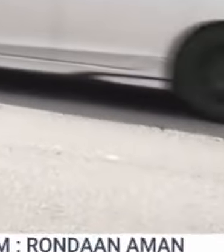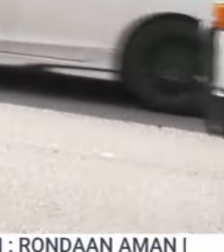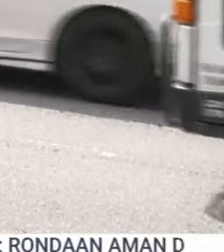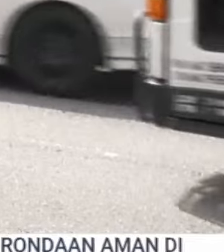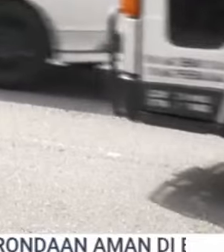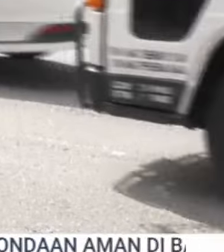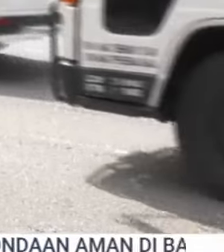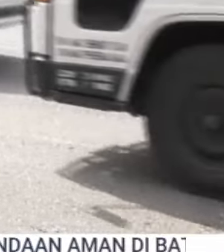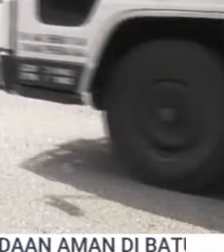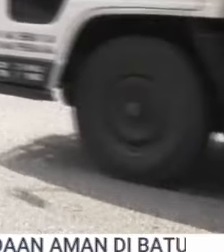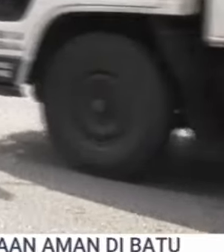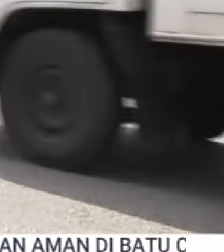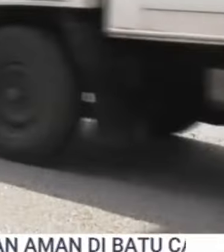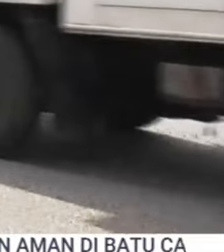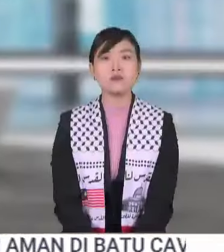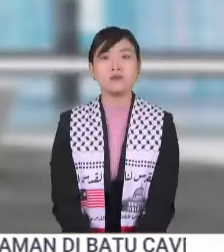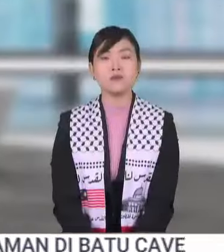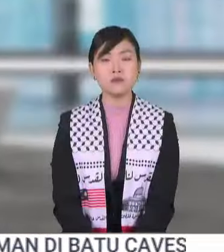semasa